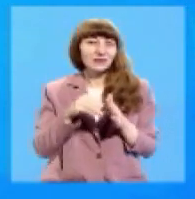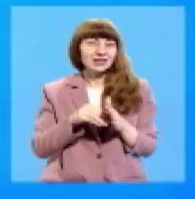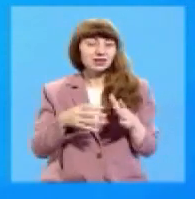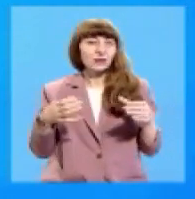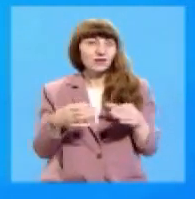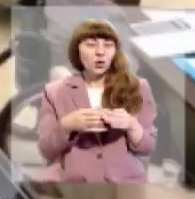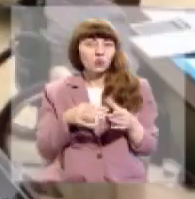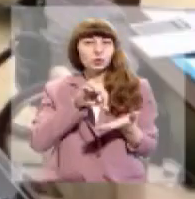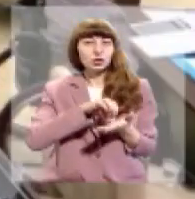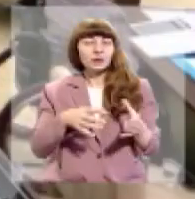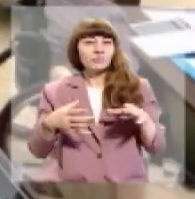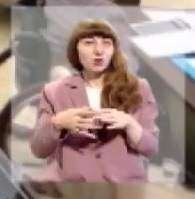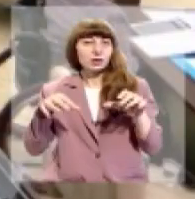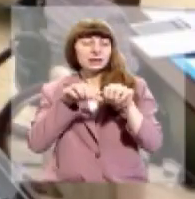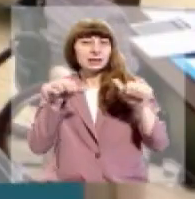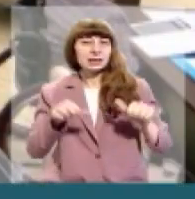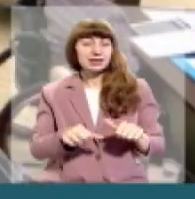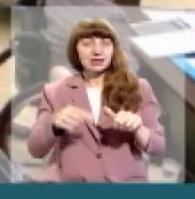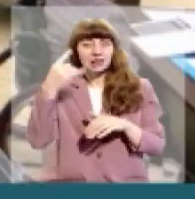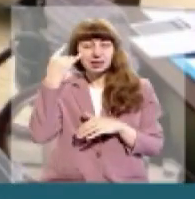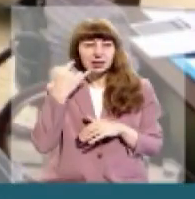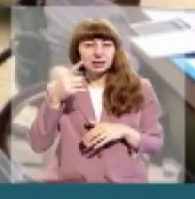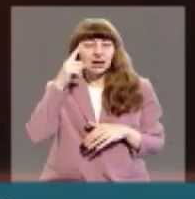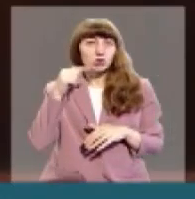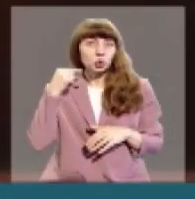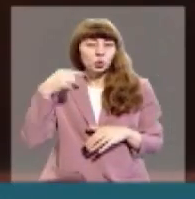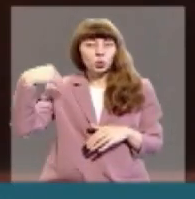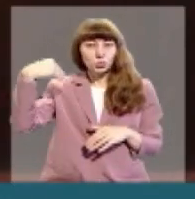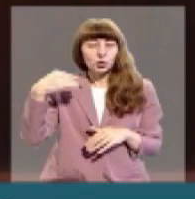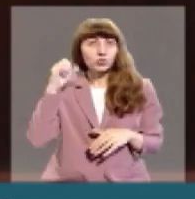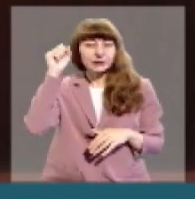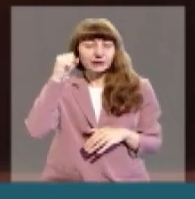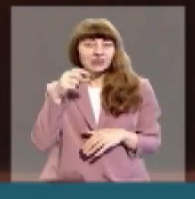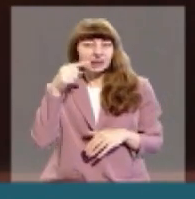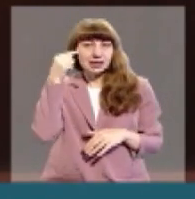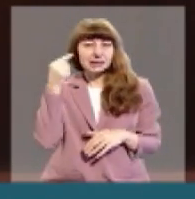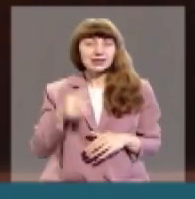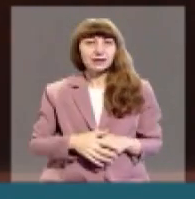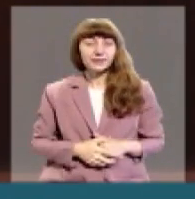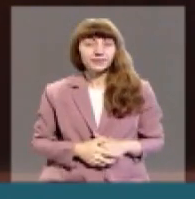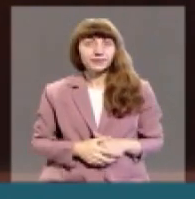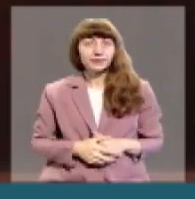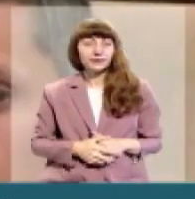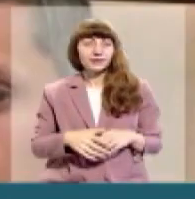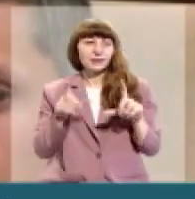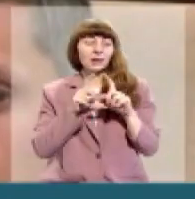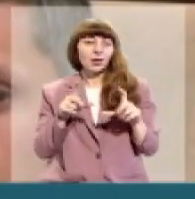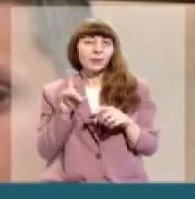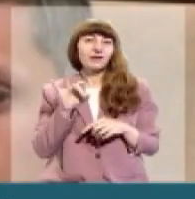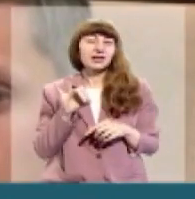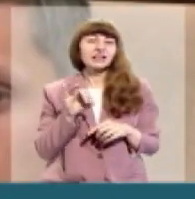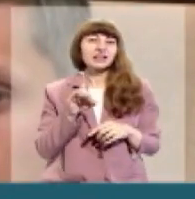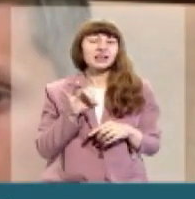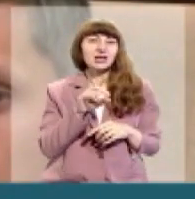мақұлданды. Қазақстан, Әзербайжан, Түркия, Өзбекстан және Қырғыз қор құрылтайшылары ретінде тіркелді. Қордың штаб пәтері